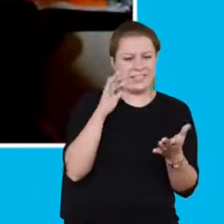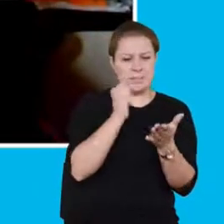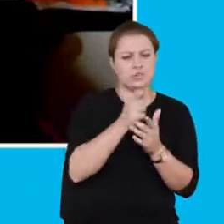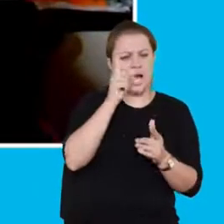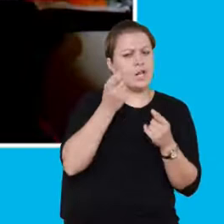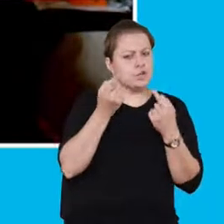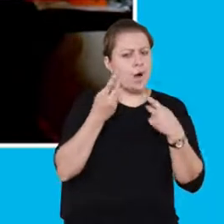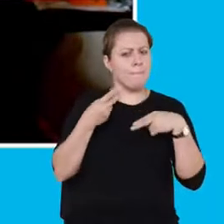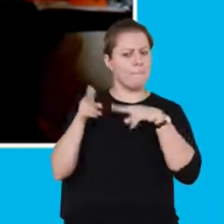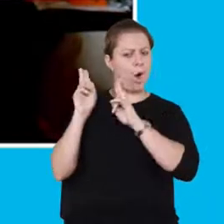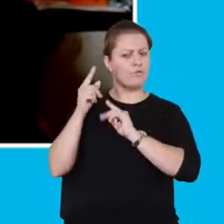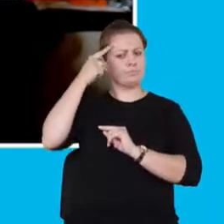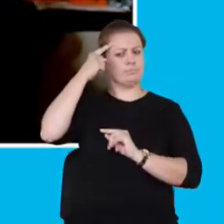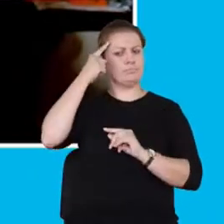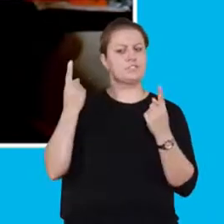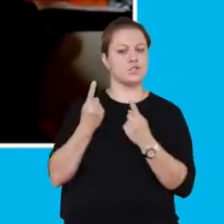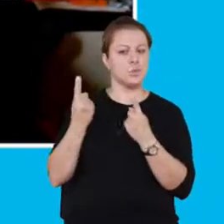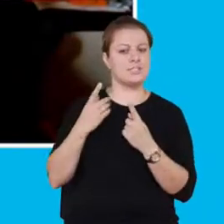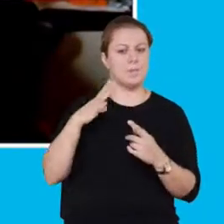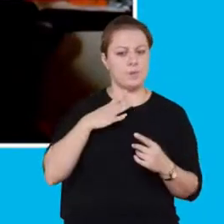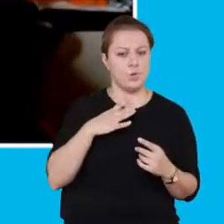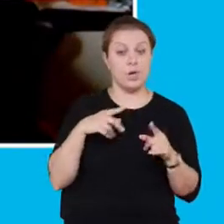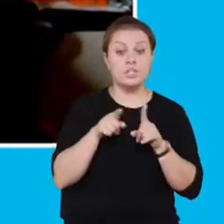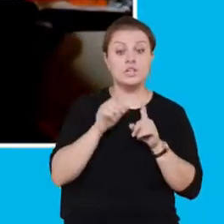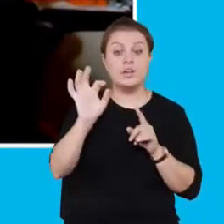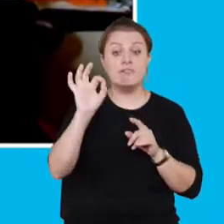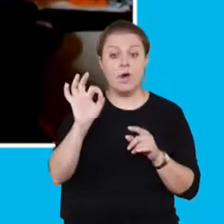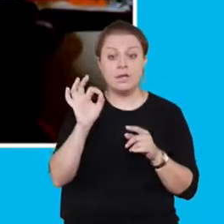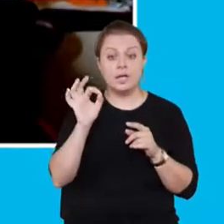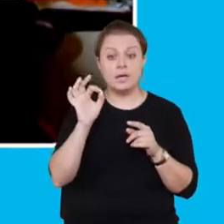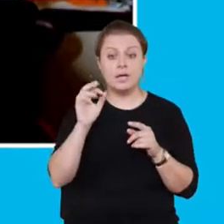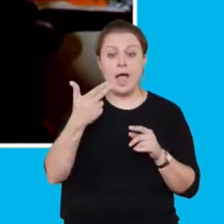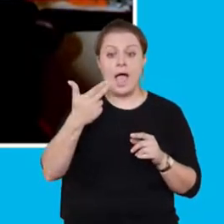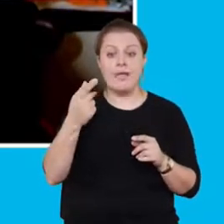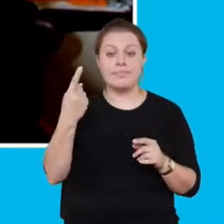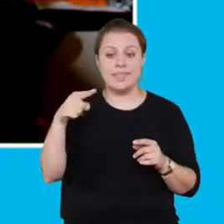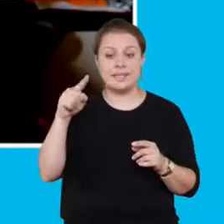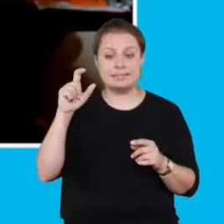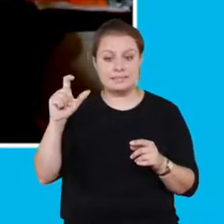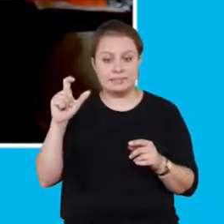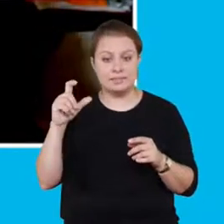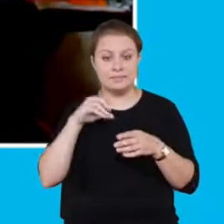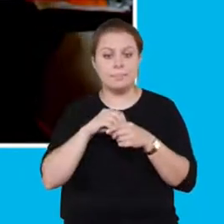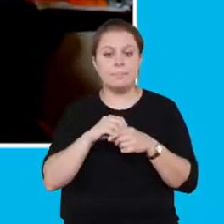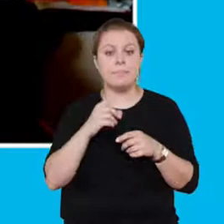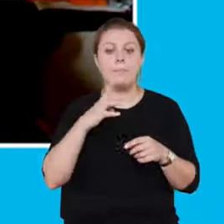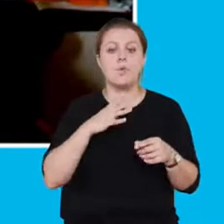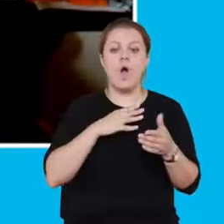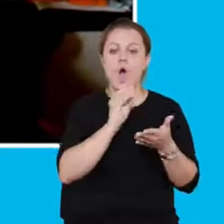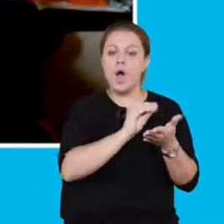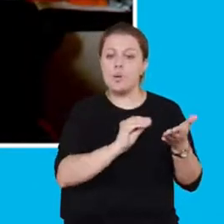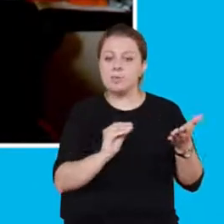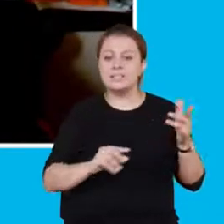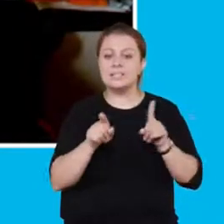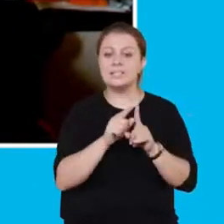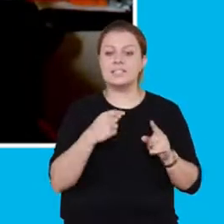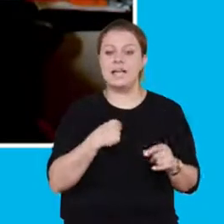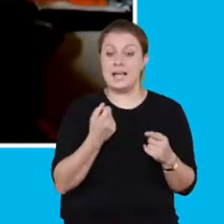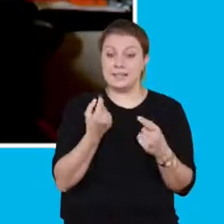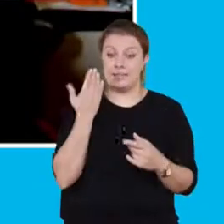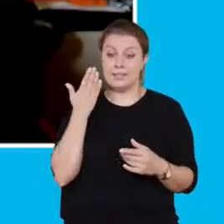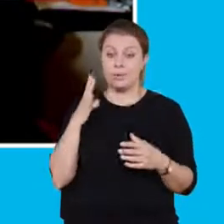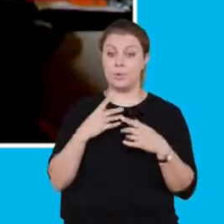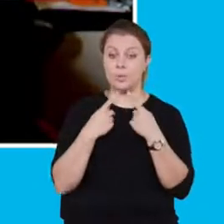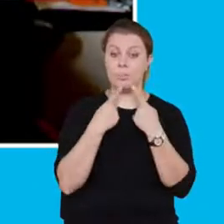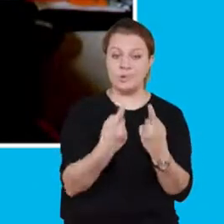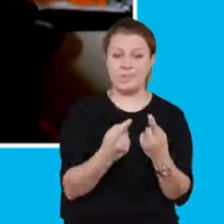wrócić, bo ta wizja endecka, tak jak ją Adam tutaj opisał, plus to, co ja przed chwilą powiedziałem,